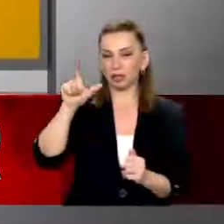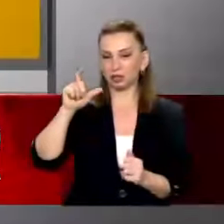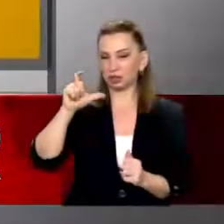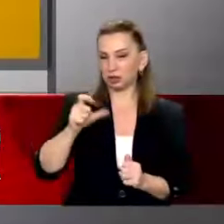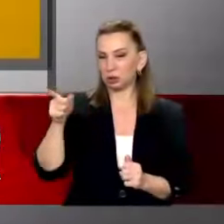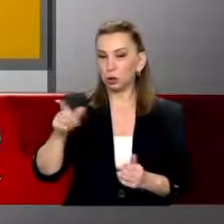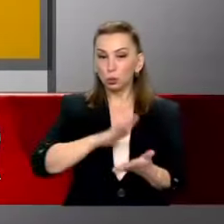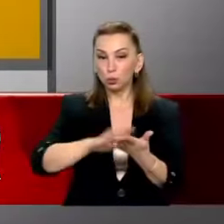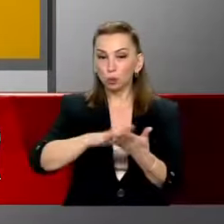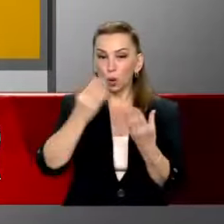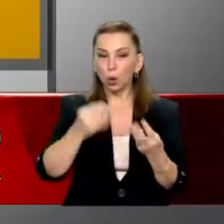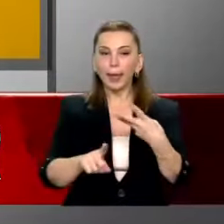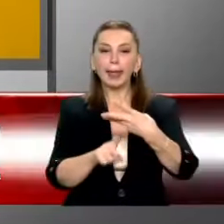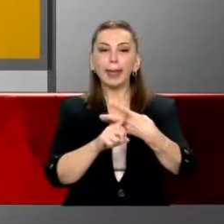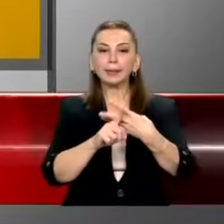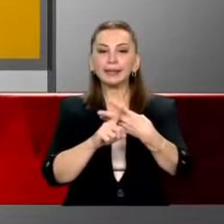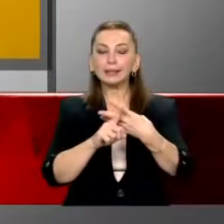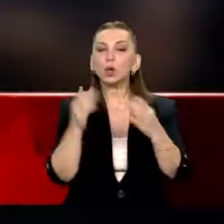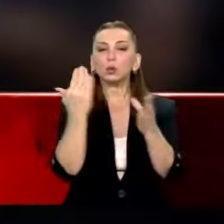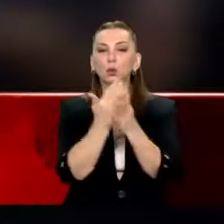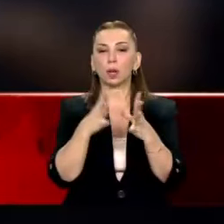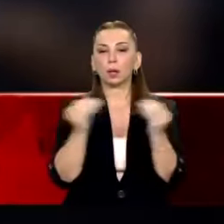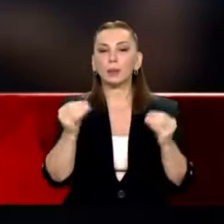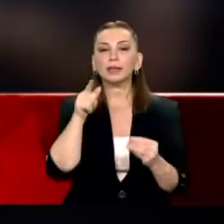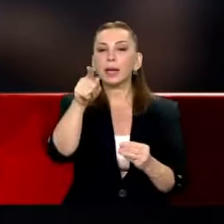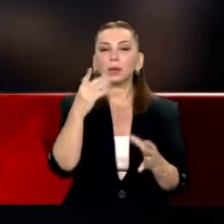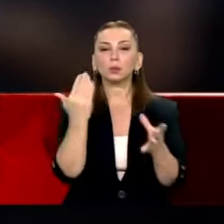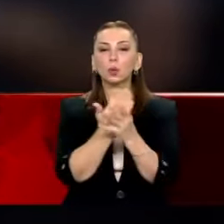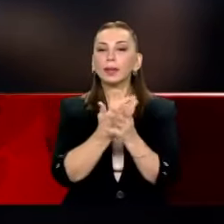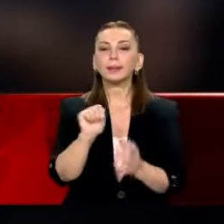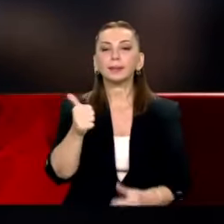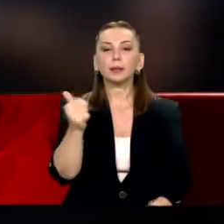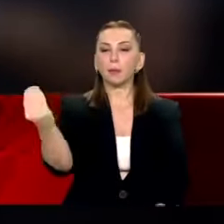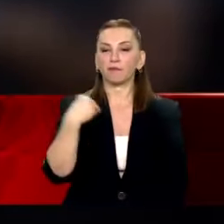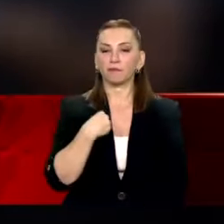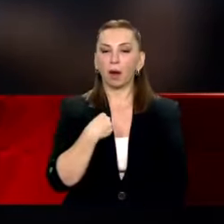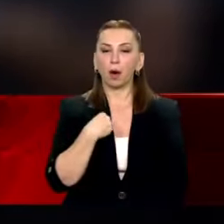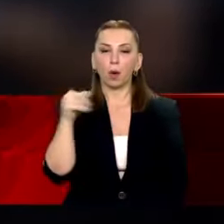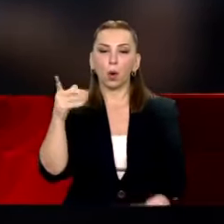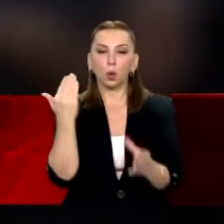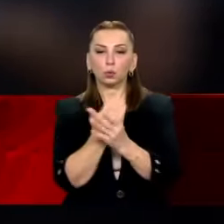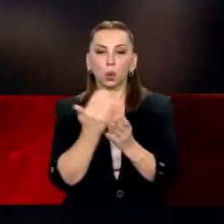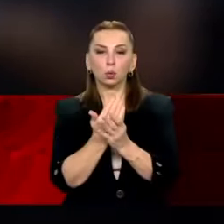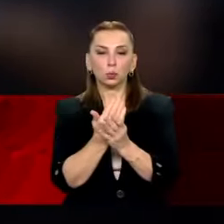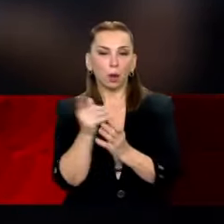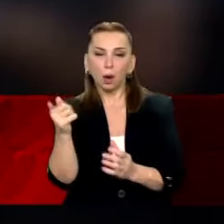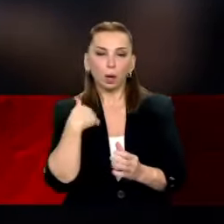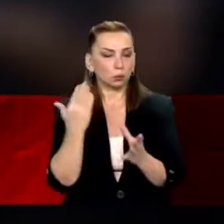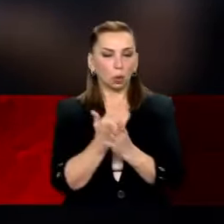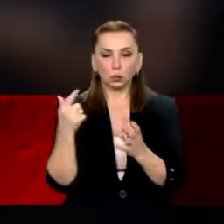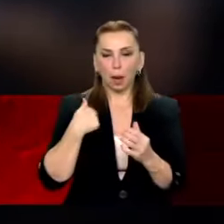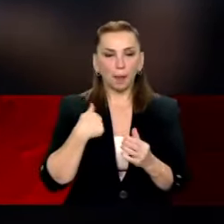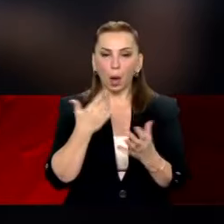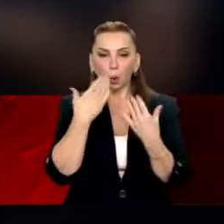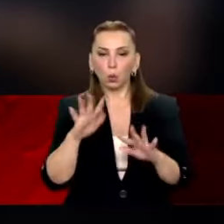tutulması gereken epikriz dosyalarını da kaybetti Sendeki Dosyaları ne zaman getirebilirsin Bendeki dosyalar derken bende dosya